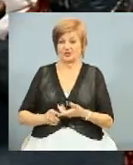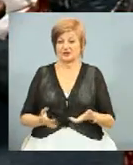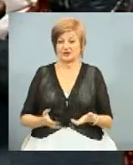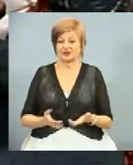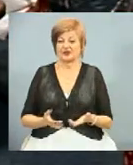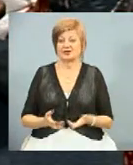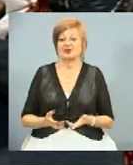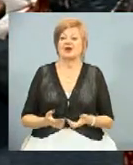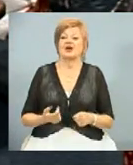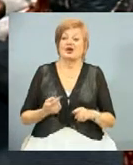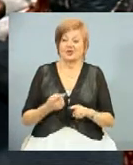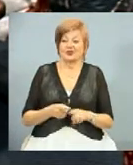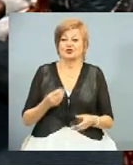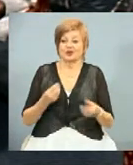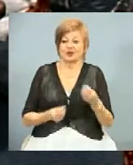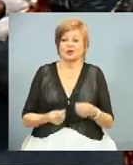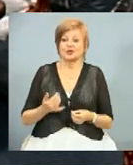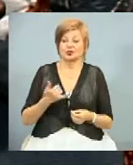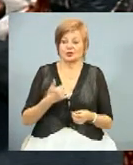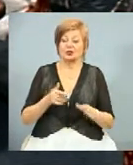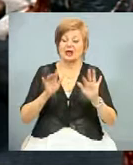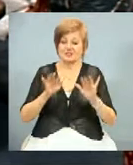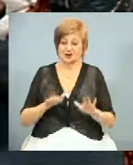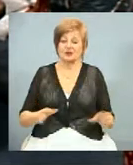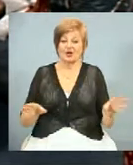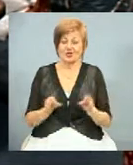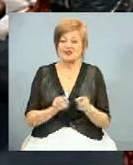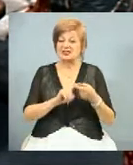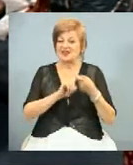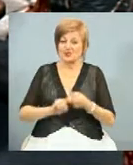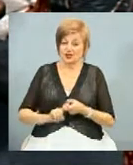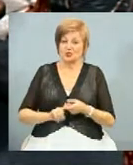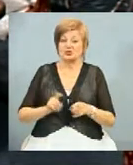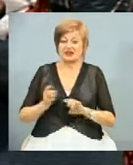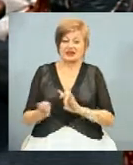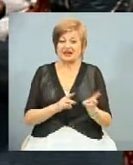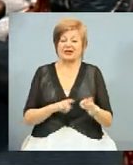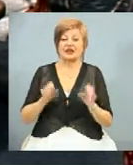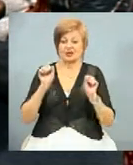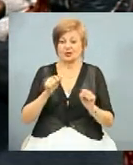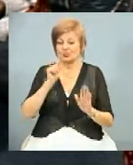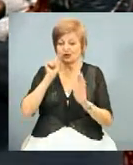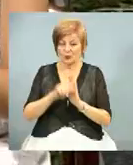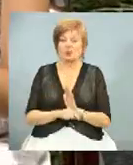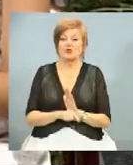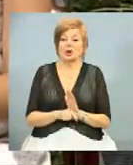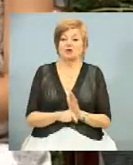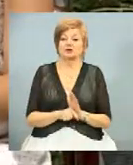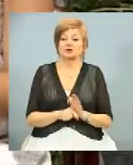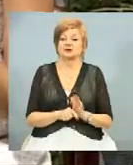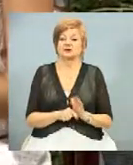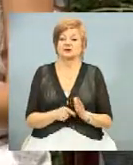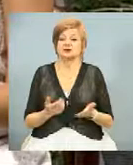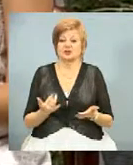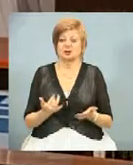оце догралися, дожилися, що в нас бідні комп'ютери з вірусами, і хакер може запросто їх туди прибрати, нових вірусів